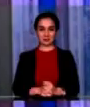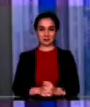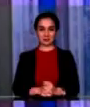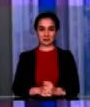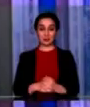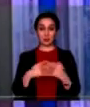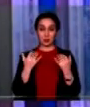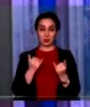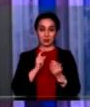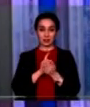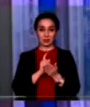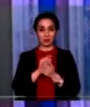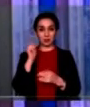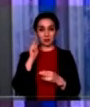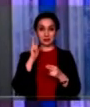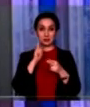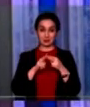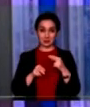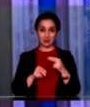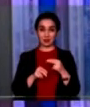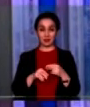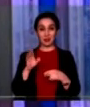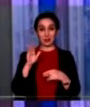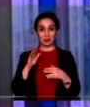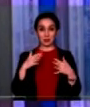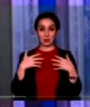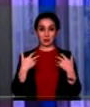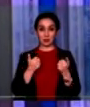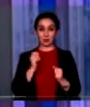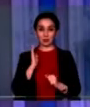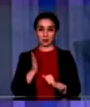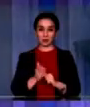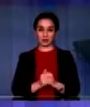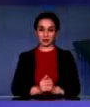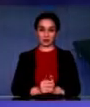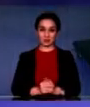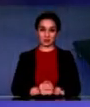Bugungi darsimiz o'z nihoyasiga yetdi. Sog' va salomat bo'ling.